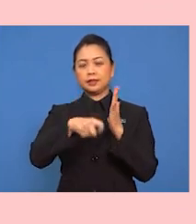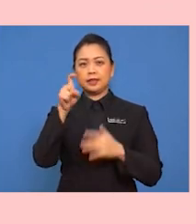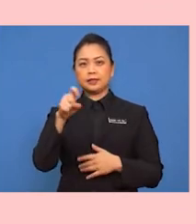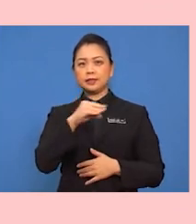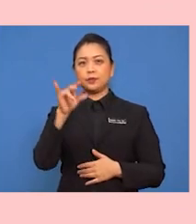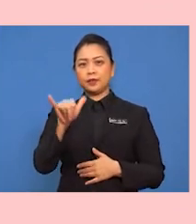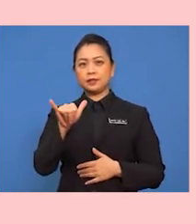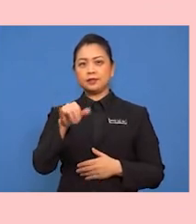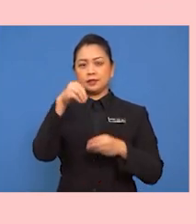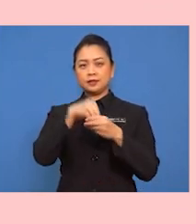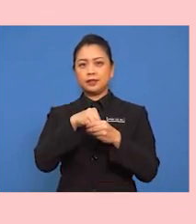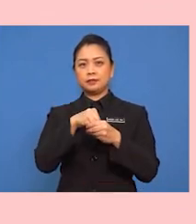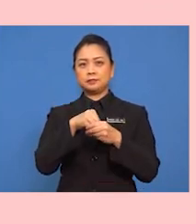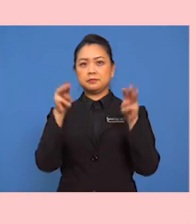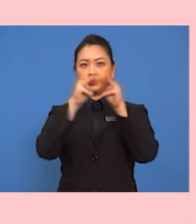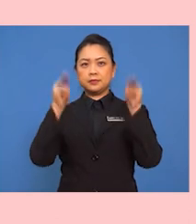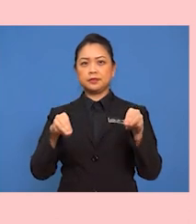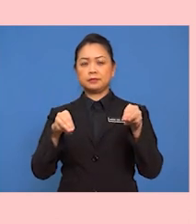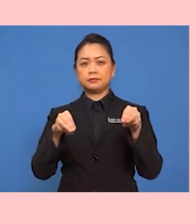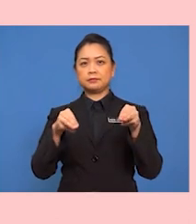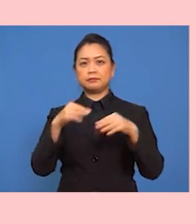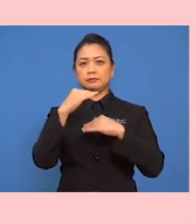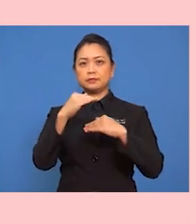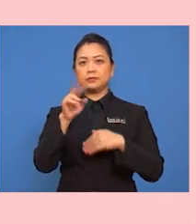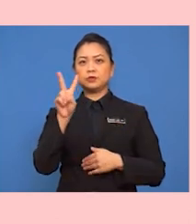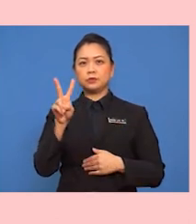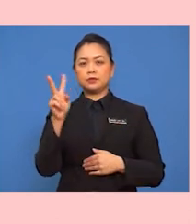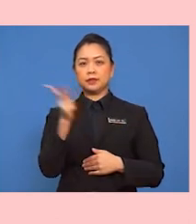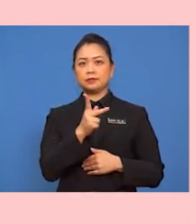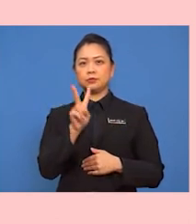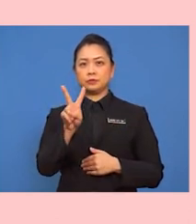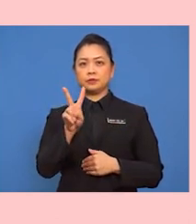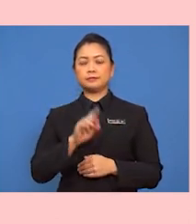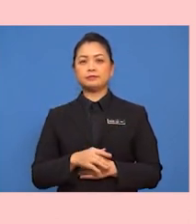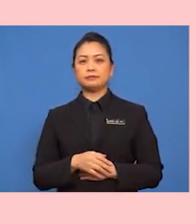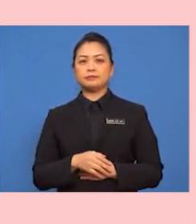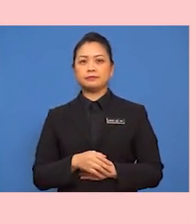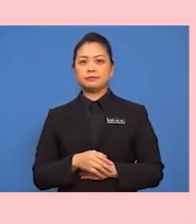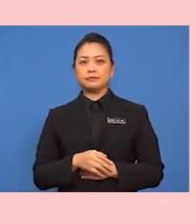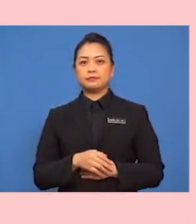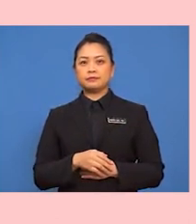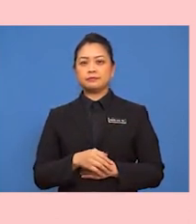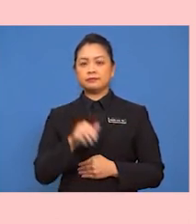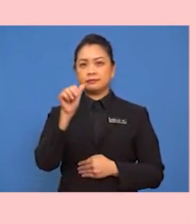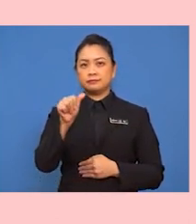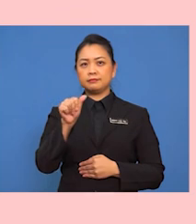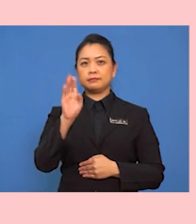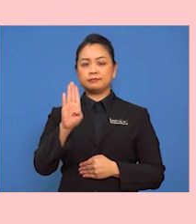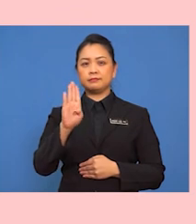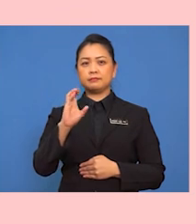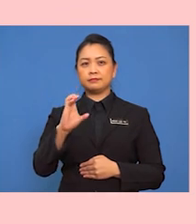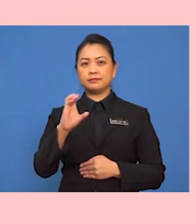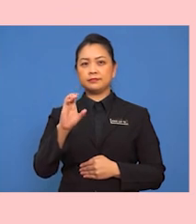nilai Y dalam matriks beringkat 2 darab 2 A, B,